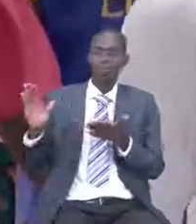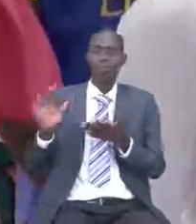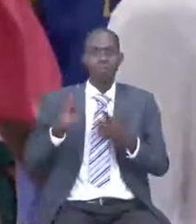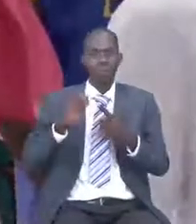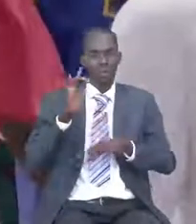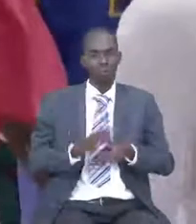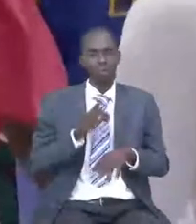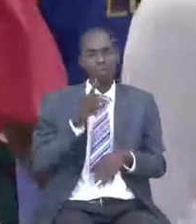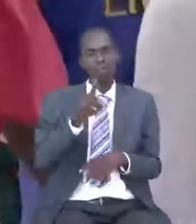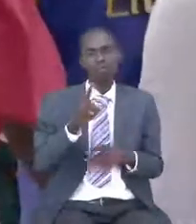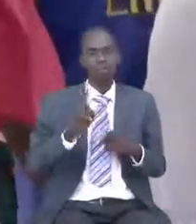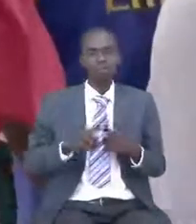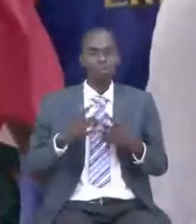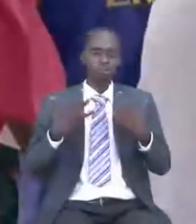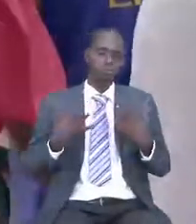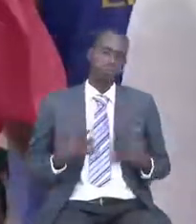ne permet pas